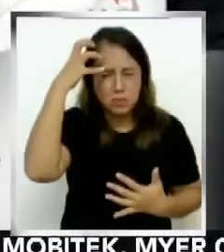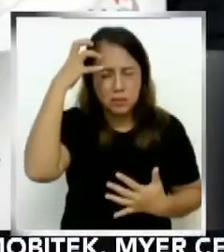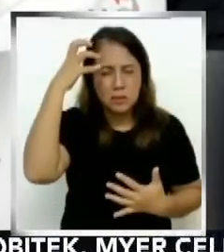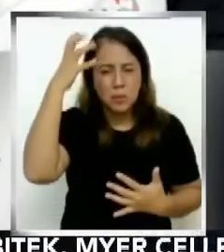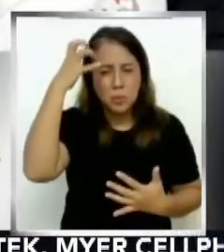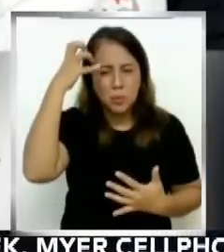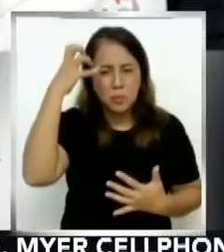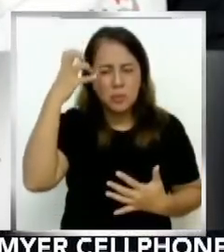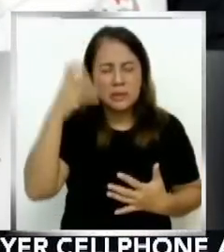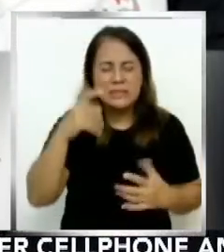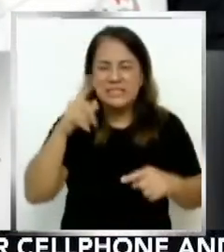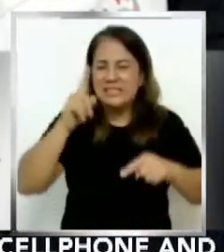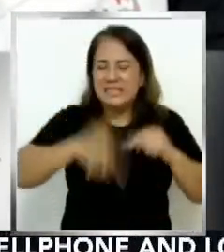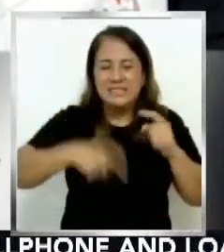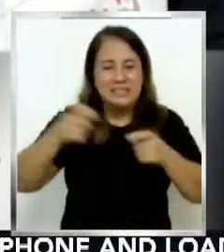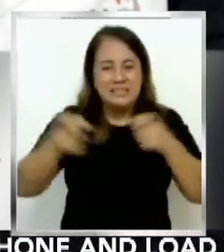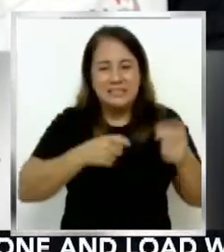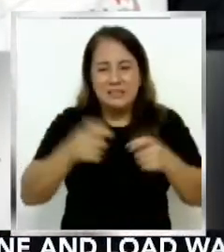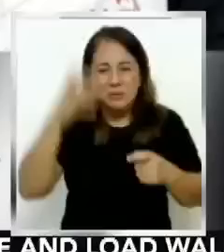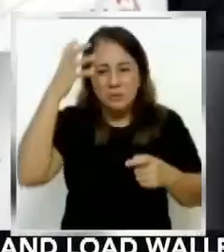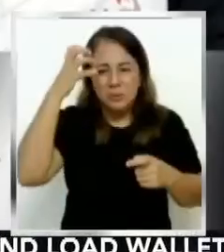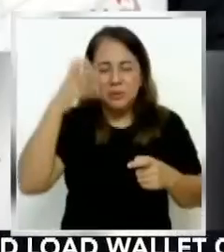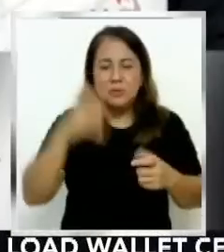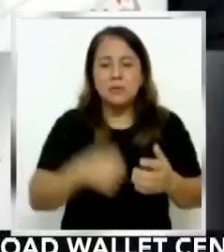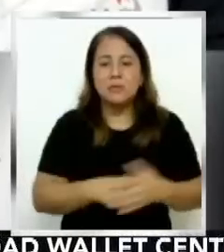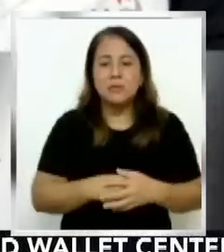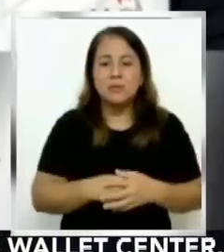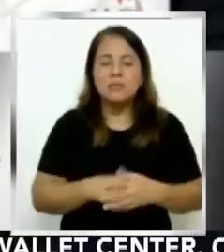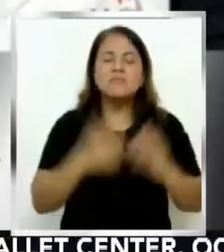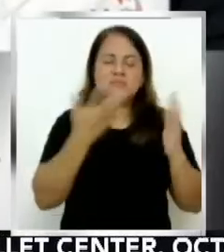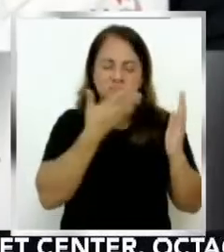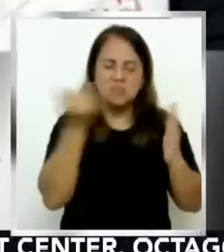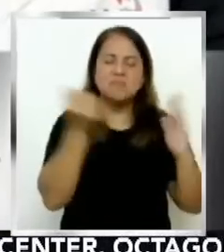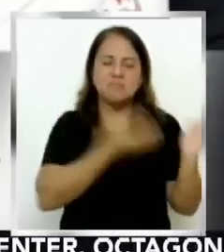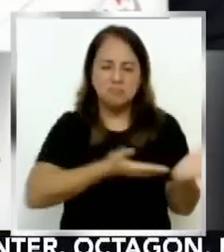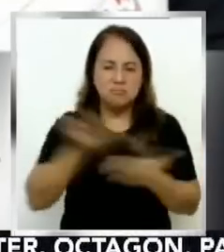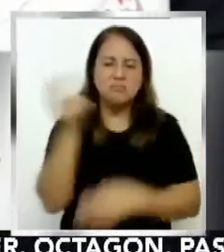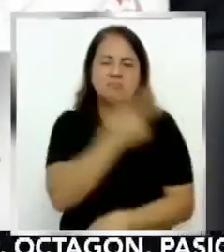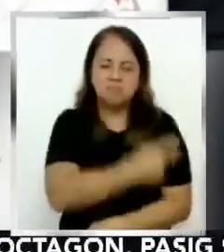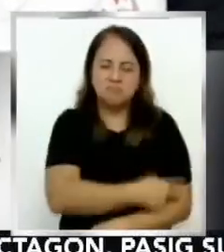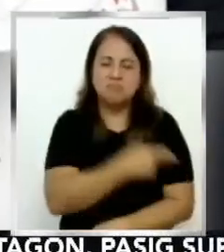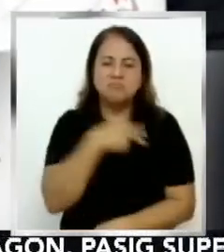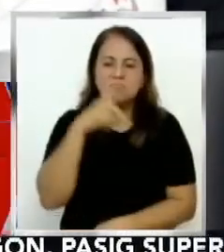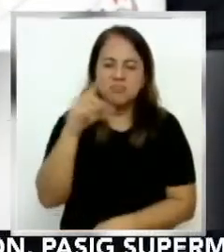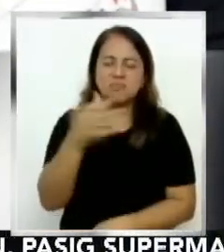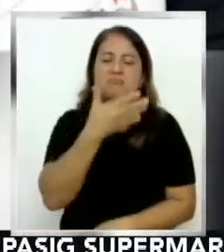kahit na uminom ng gamot. Dali na po agad sa ospital. Mas maging maagap po.